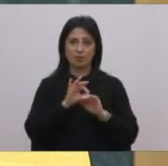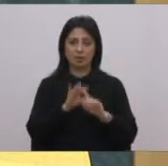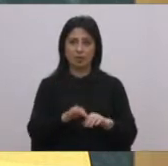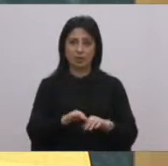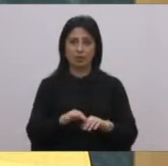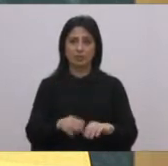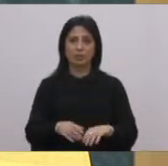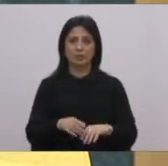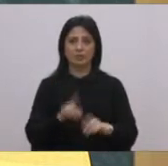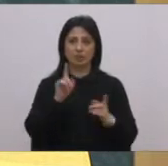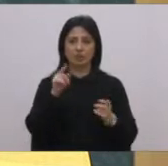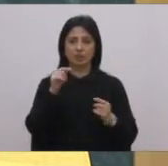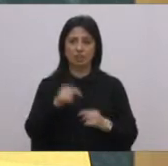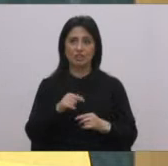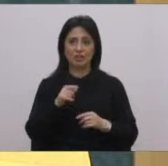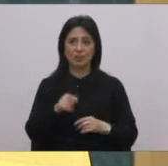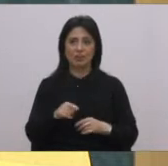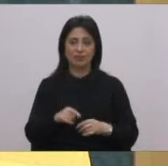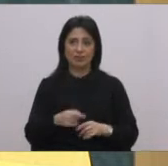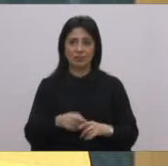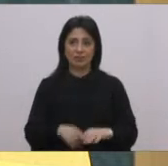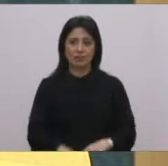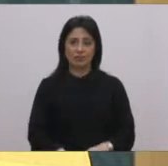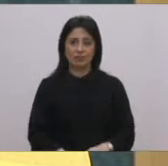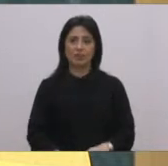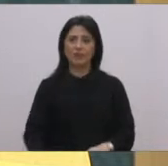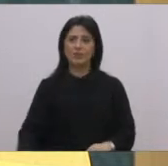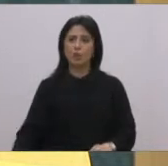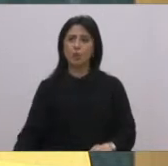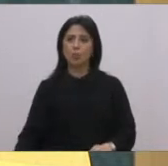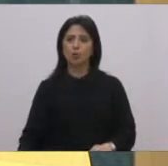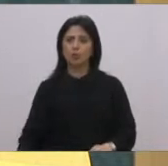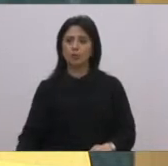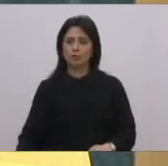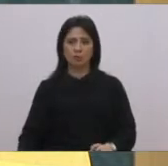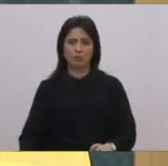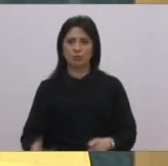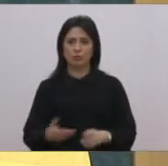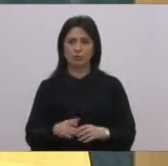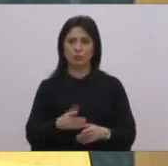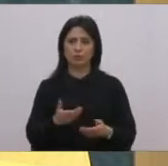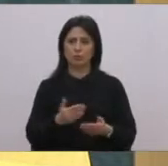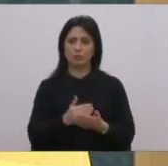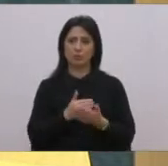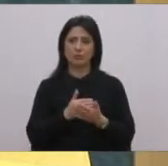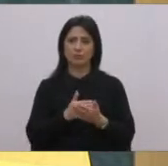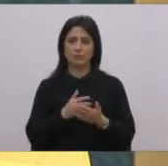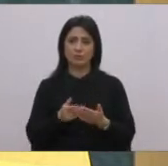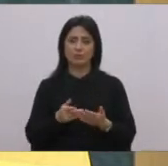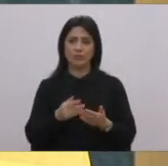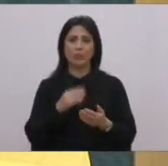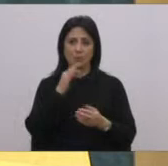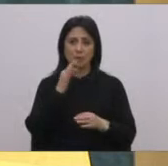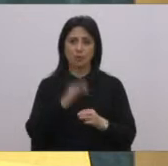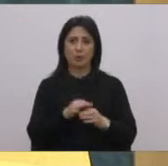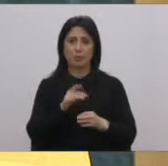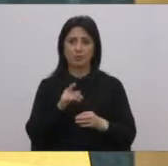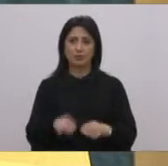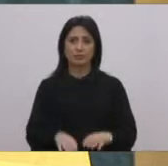ჩატარებაც, შესაბამისი, ასე ვთქვათ, პასუხისგებელი პირებიც მიეცენ